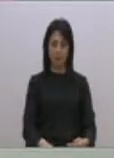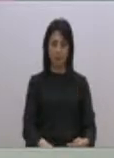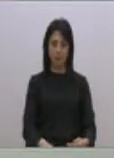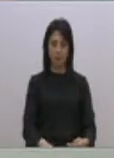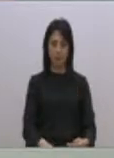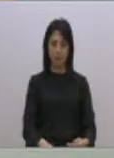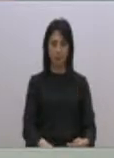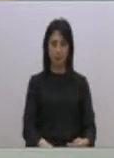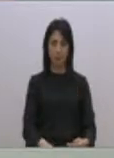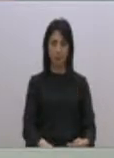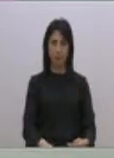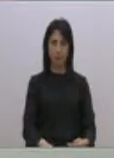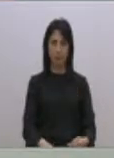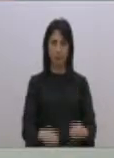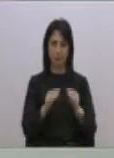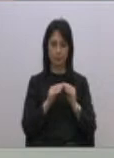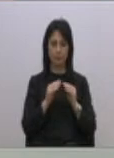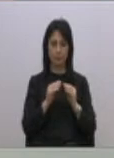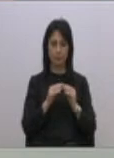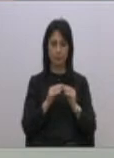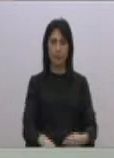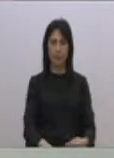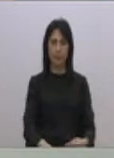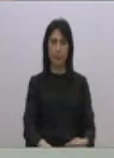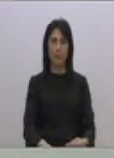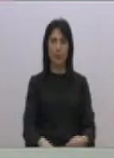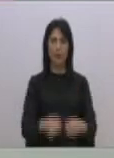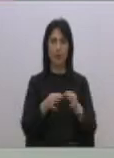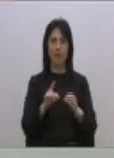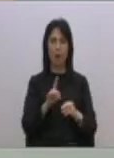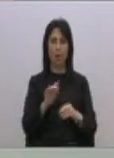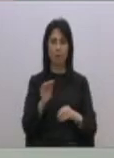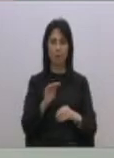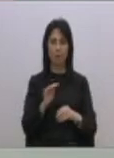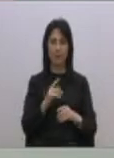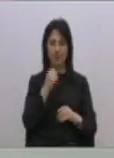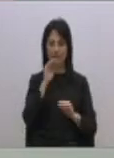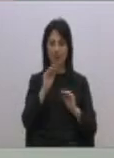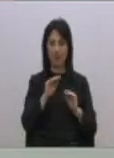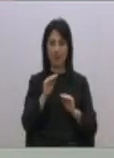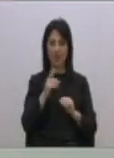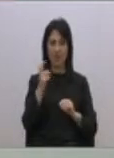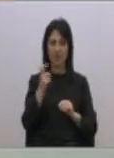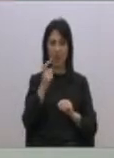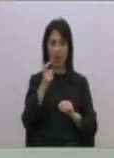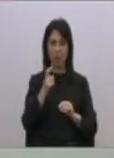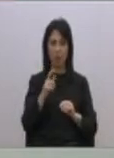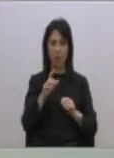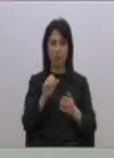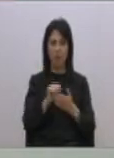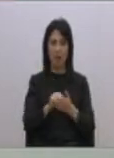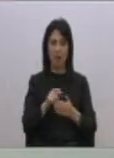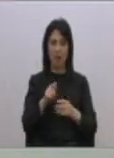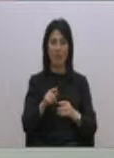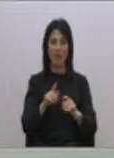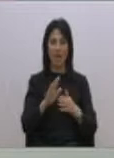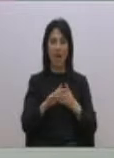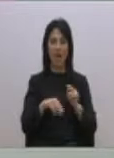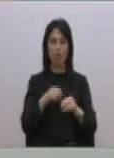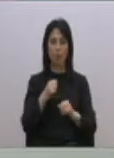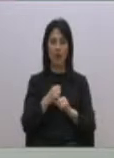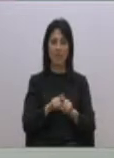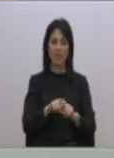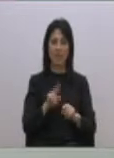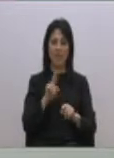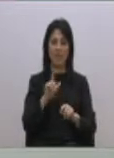mukhli. Miathe mukhlis pirveli punkti chamshvebelia fizikuri infrastrukturis ekskluzivurad dakaoba, daushvebelia iseti khelshekulebis gaphormeba